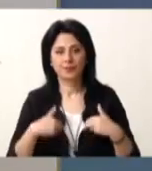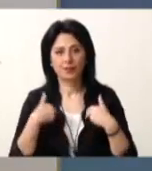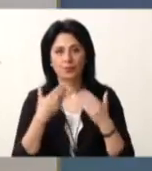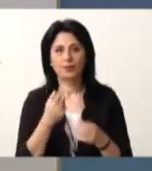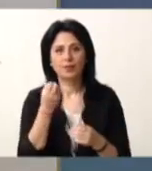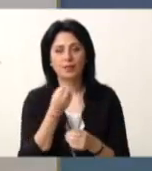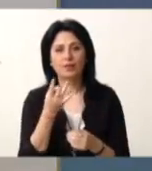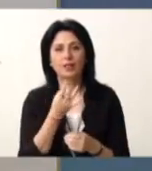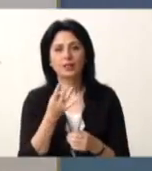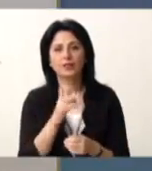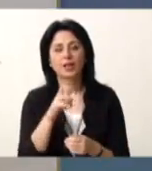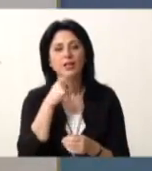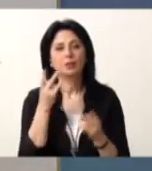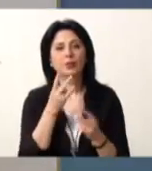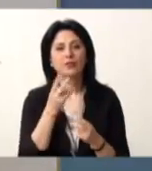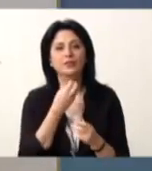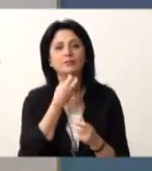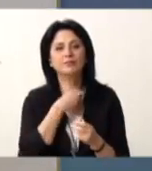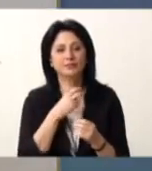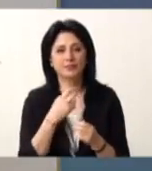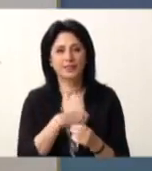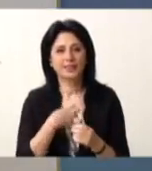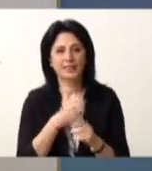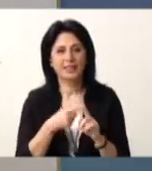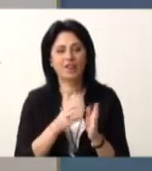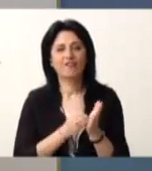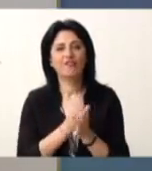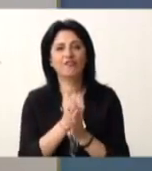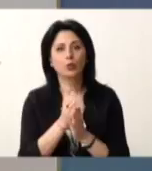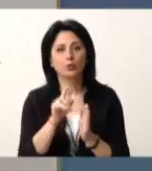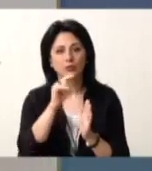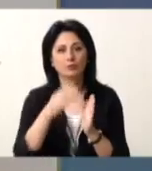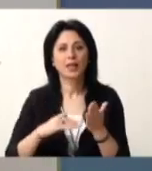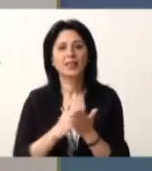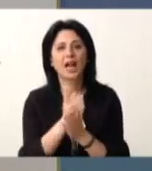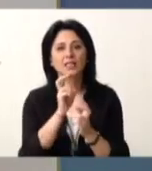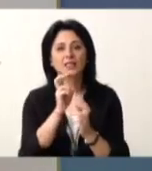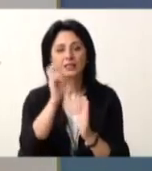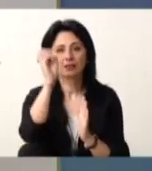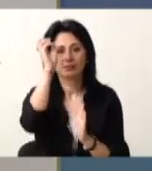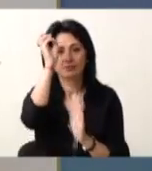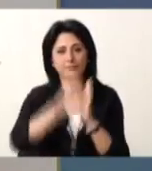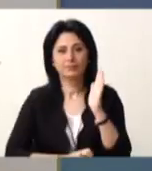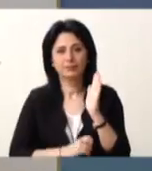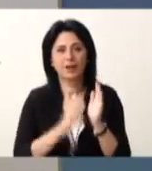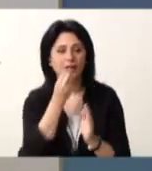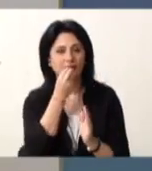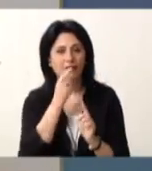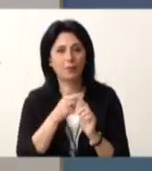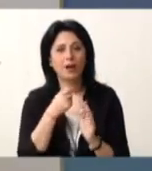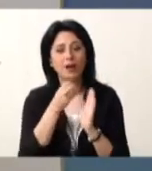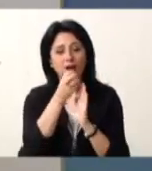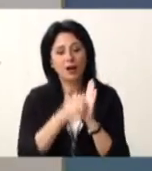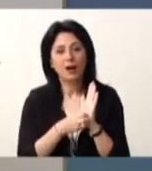მოგესალმებით კიდევ ერთხელ. რა თქმა უნდა, საყლაპავის ძირითადი ფუნქცია არის ტრანზიტორული ფუნქცია, ანუ რომ გაატაროს საკვები. თუმცა